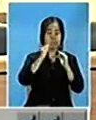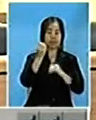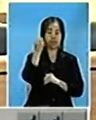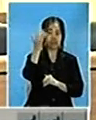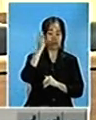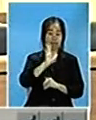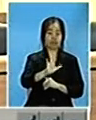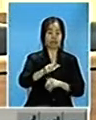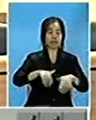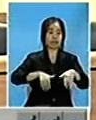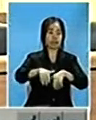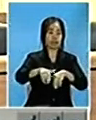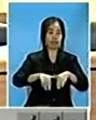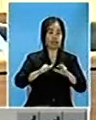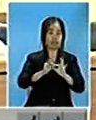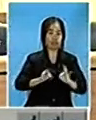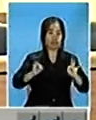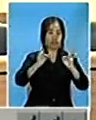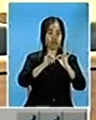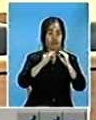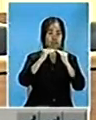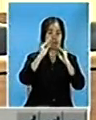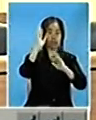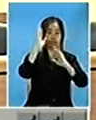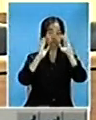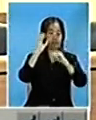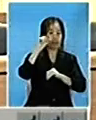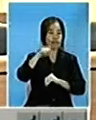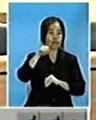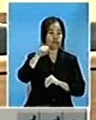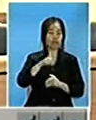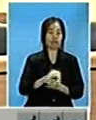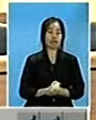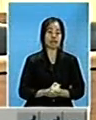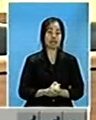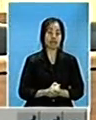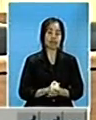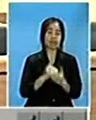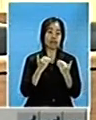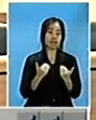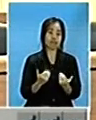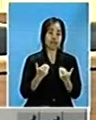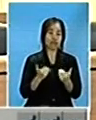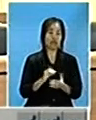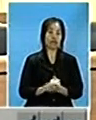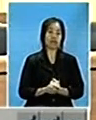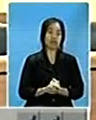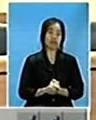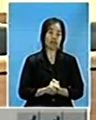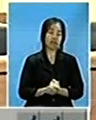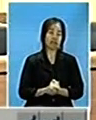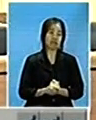ที่เป็นที่มาของประชาธิปไตยและวันนี้ครับท่านประธานครับท่านเห็นไหมครับว่า